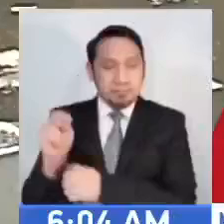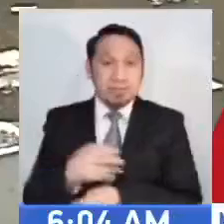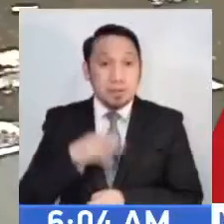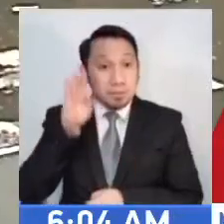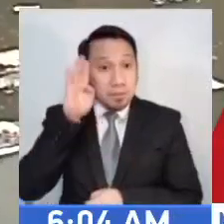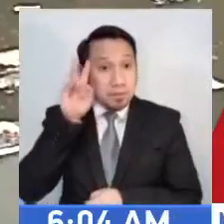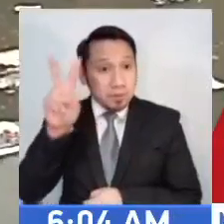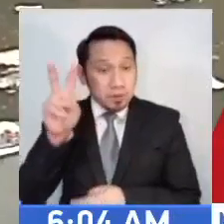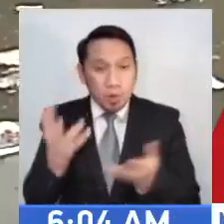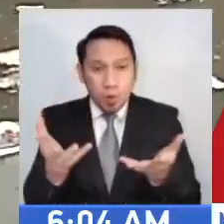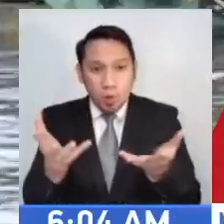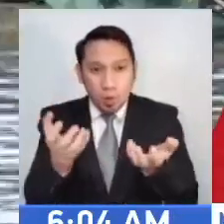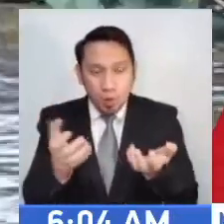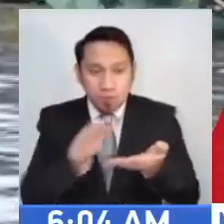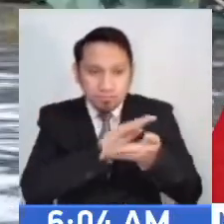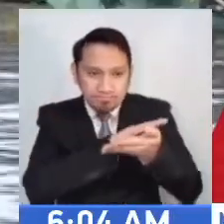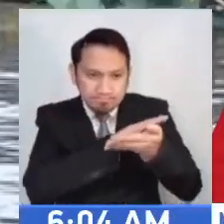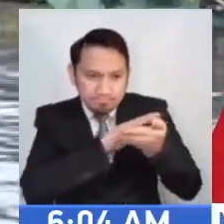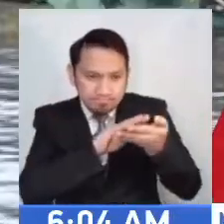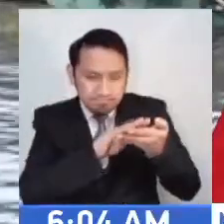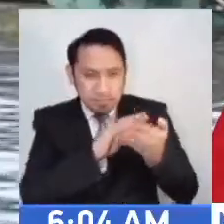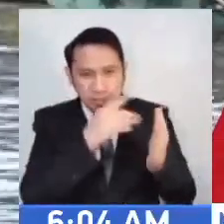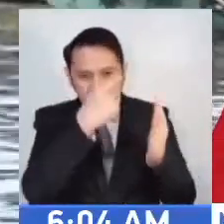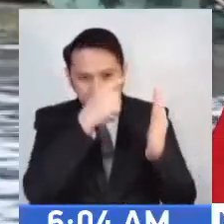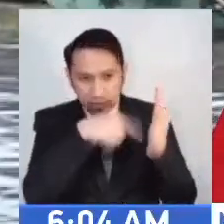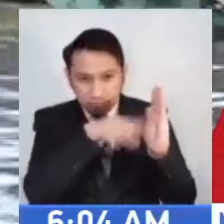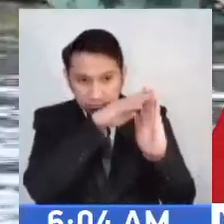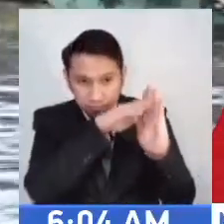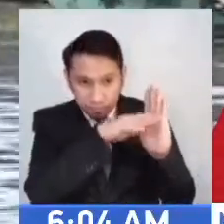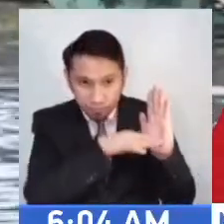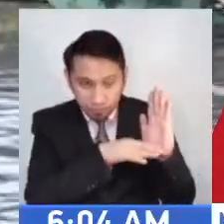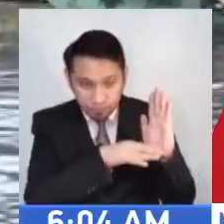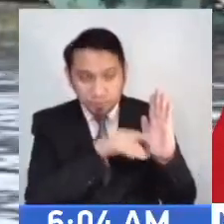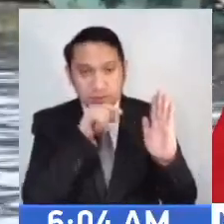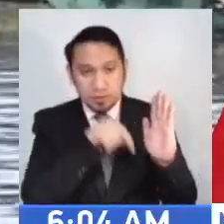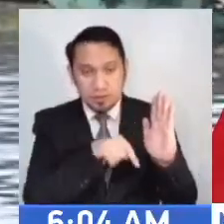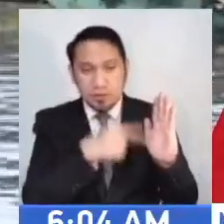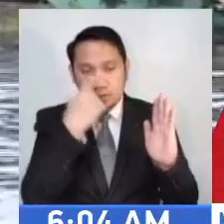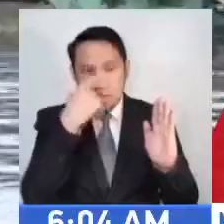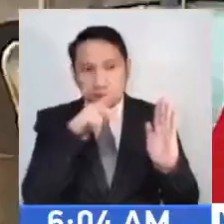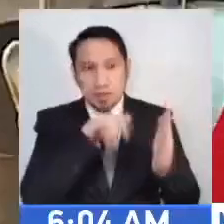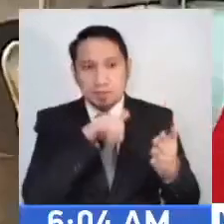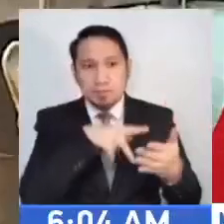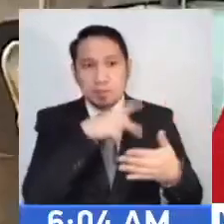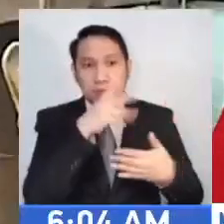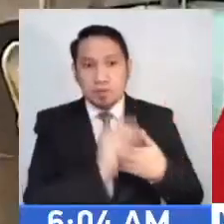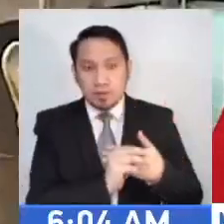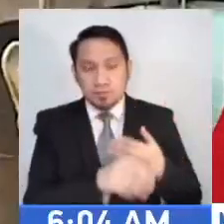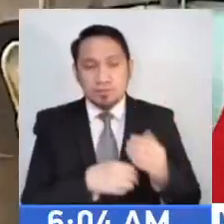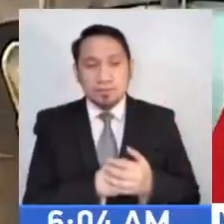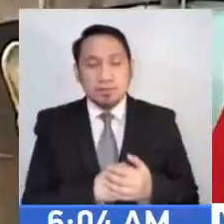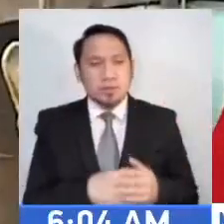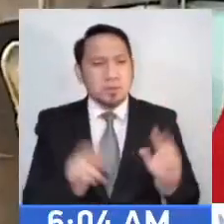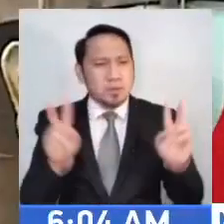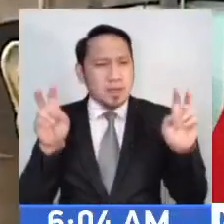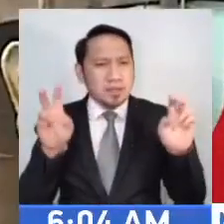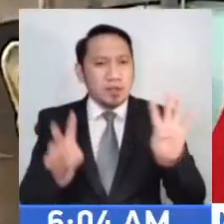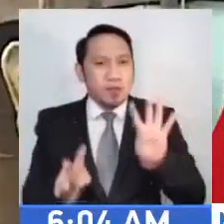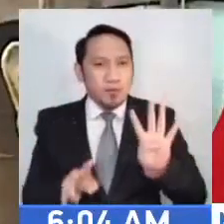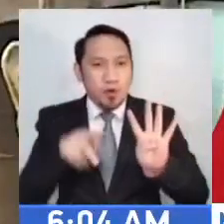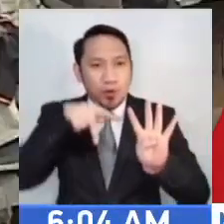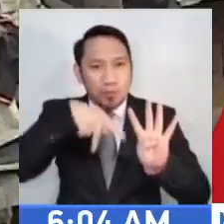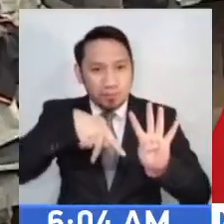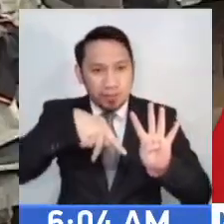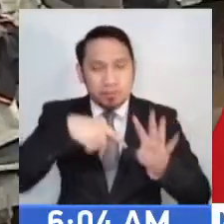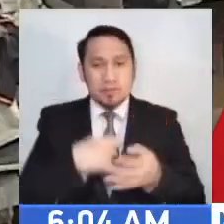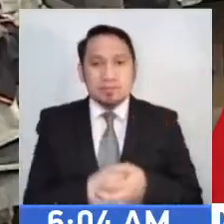ang listahan ng mga benepisyaryo ng Pantawid Pamilyang Pilipino Program o 4Ps. Dapat daw tanggalin na ang mga